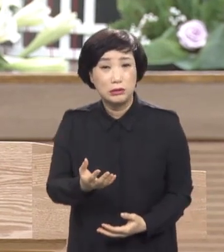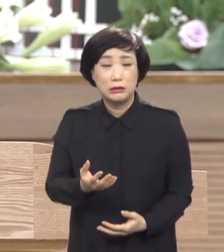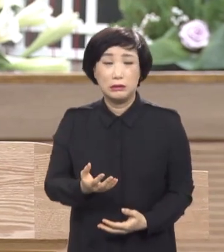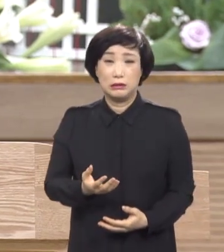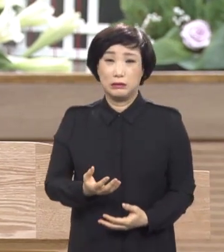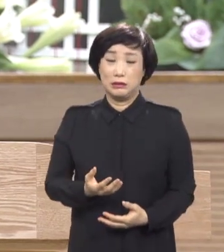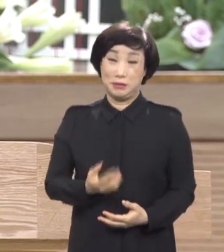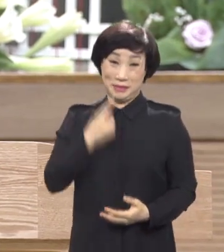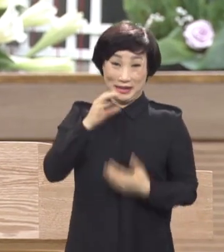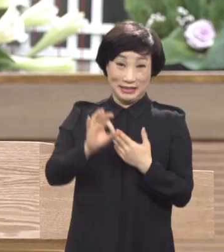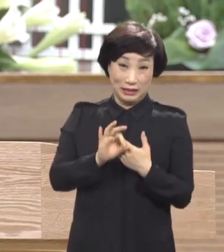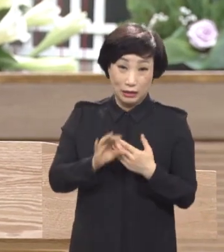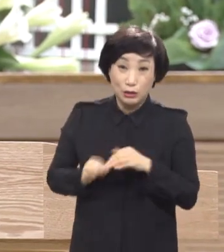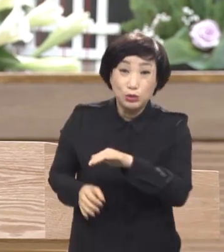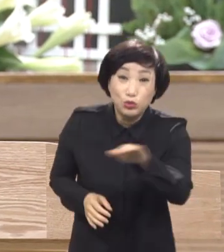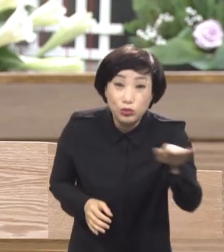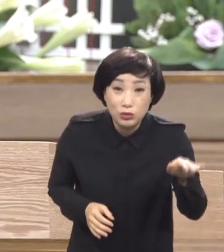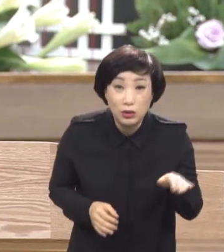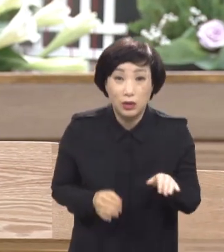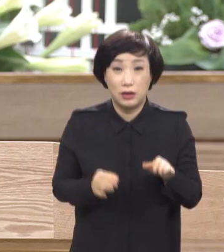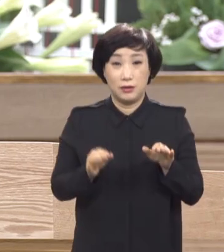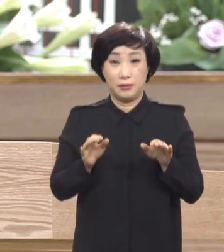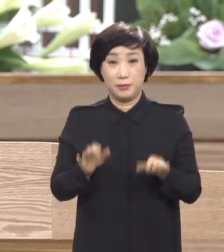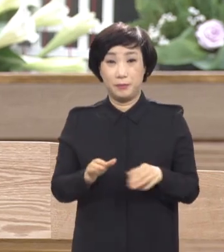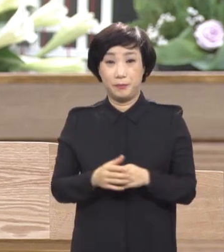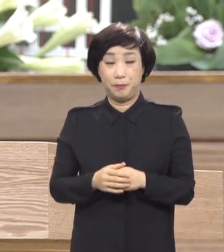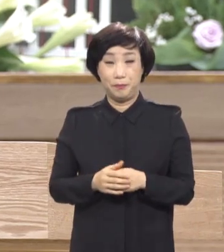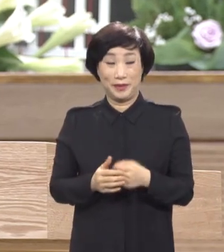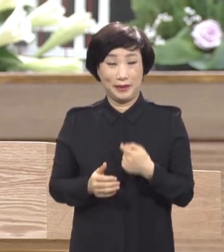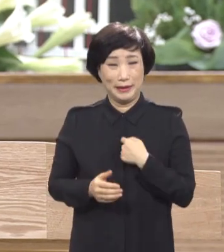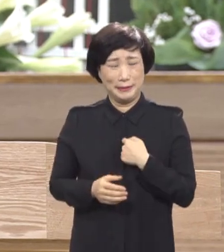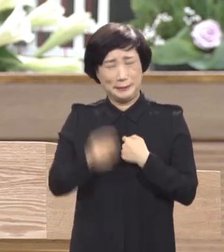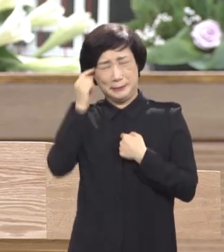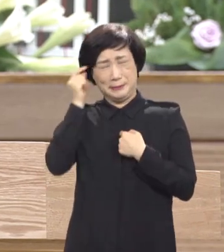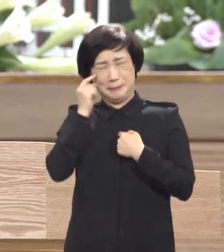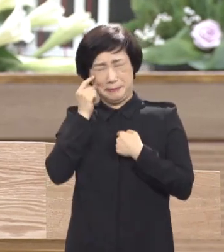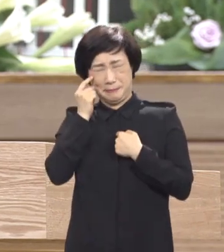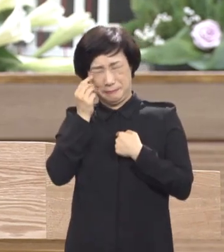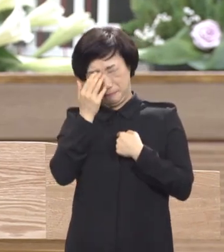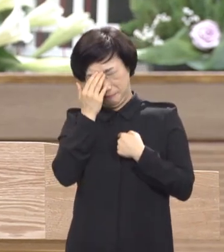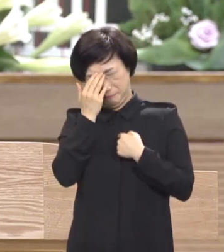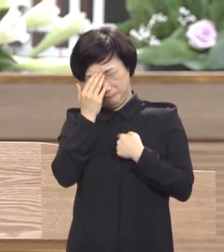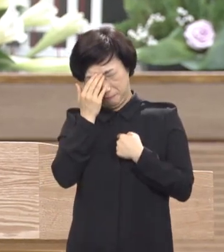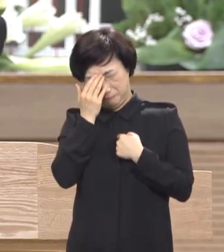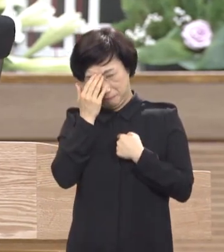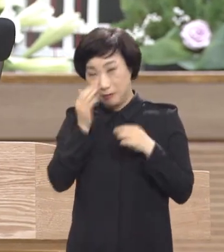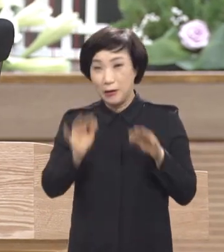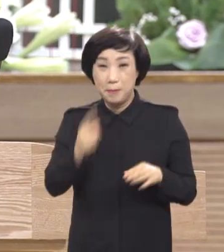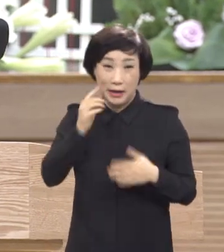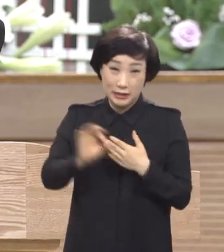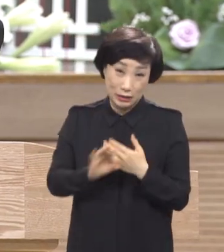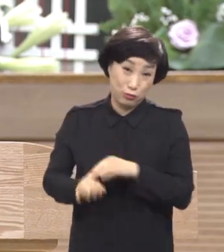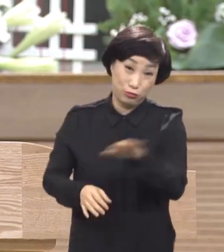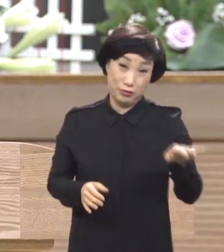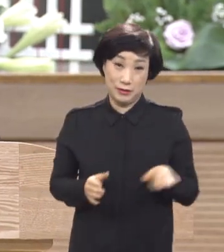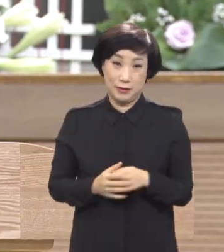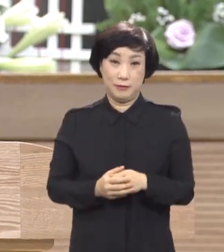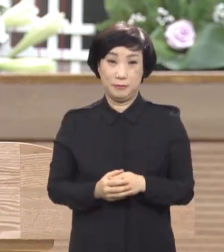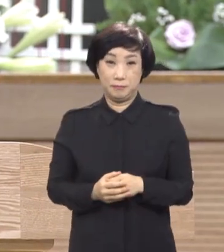만약에 우리가 제가 생각해요 만약에 우리가